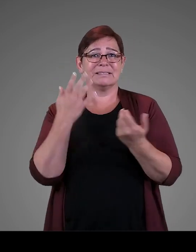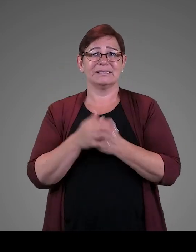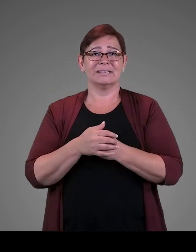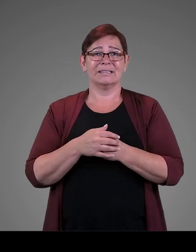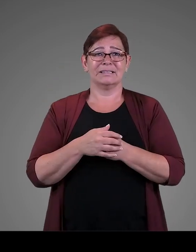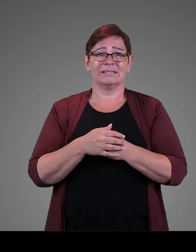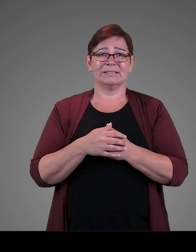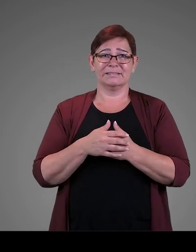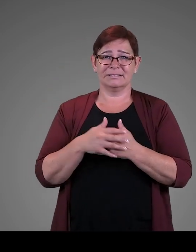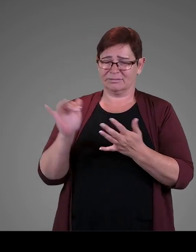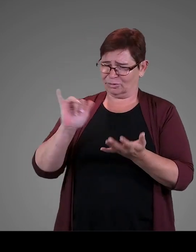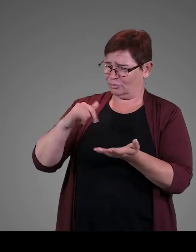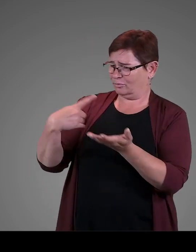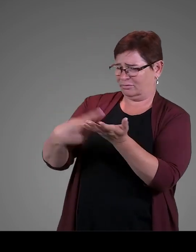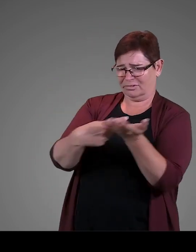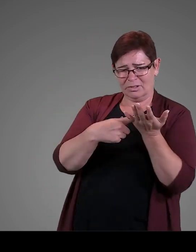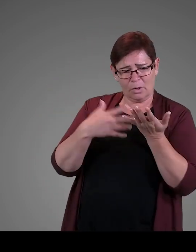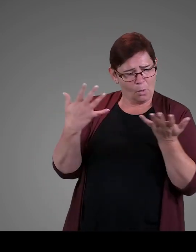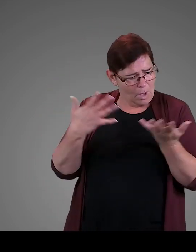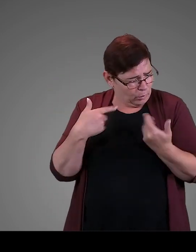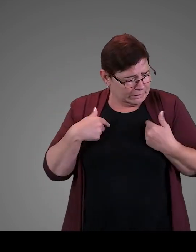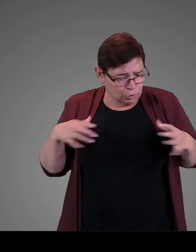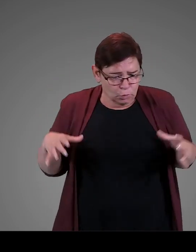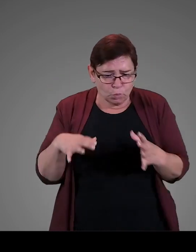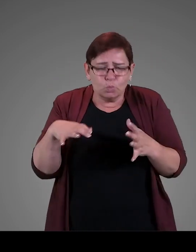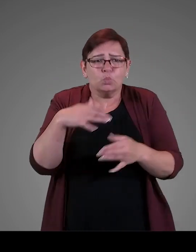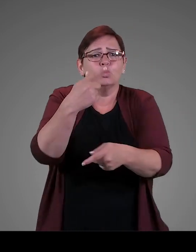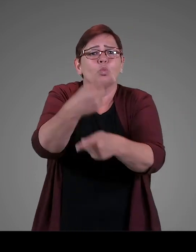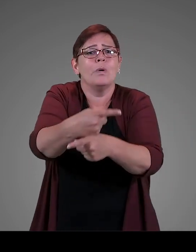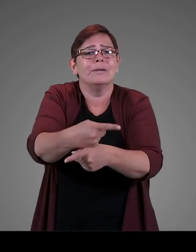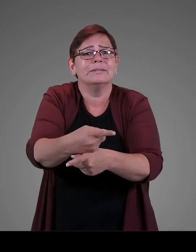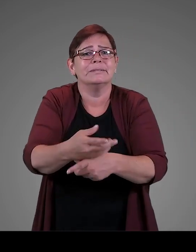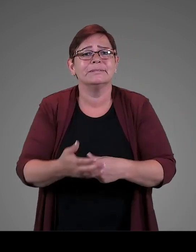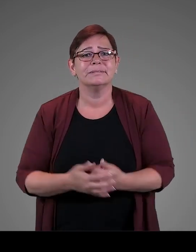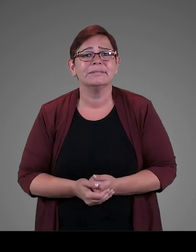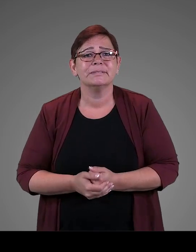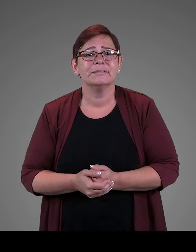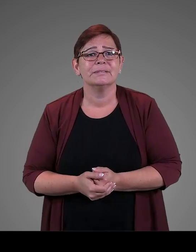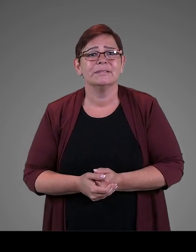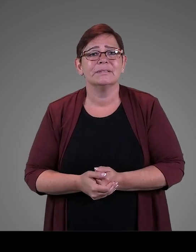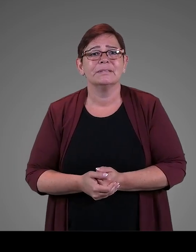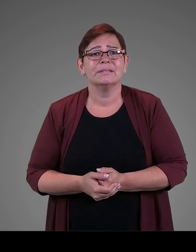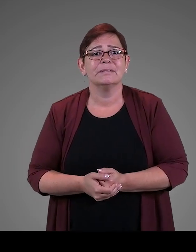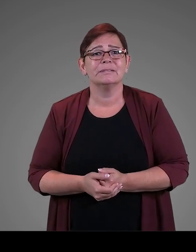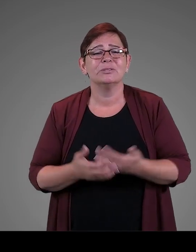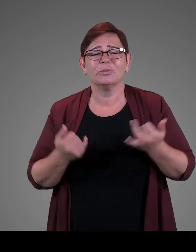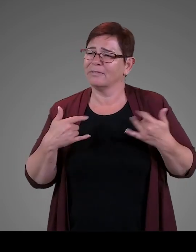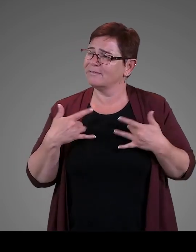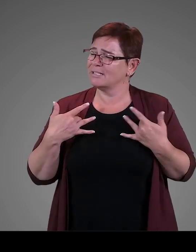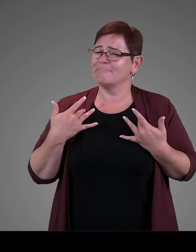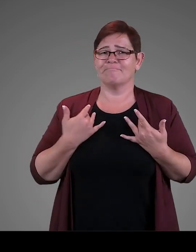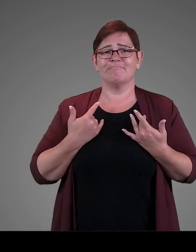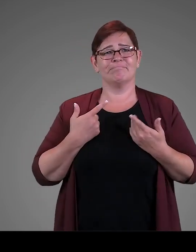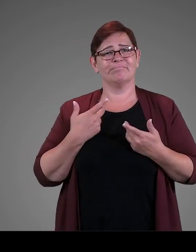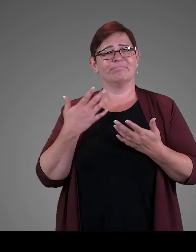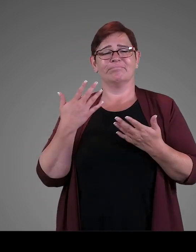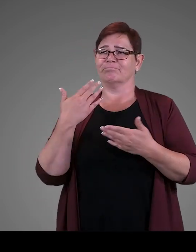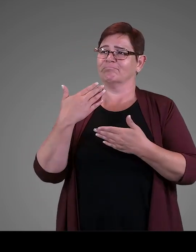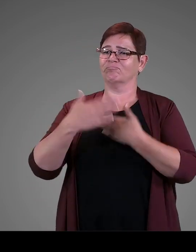politique, c'est aussi de dire qu'est-ce qu'on fait bien. Comme je suis contente, en fait, que ça se termine un peu sur cette note-là